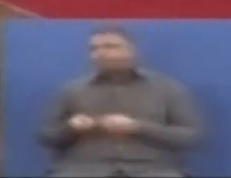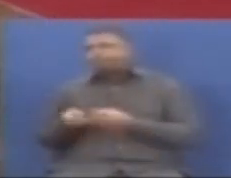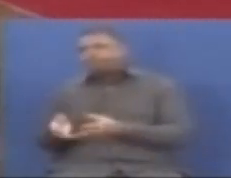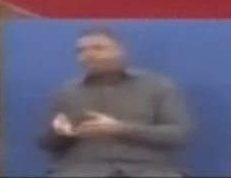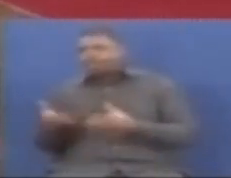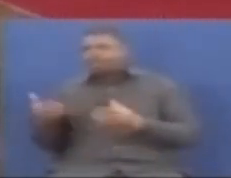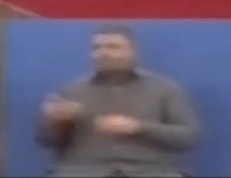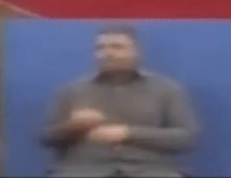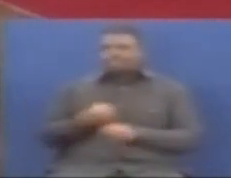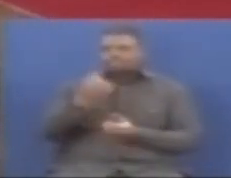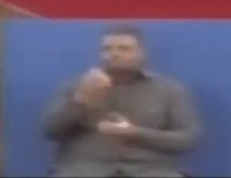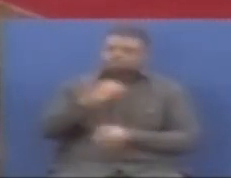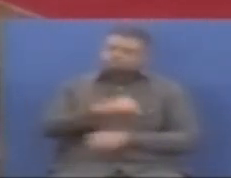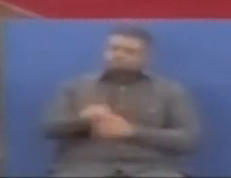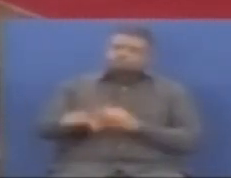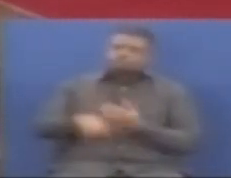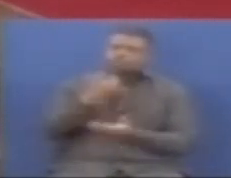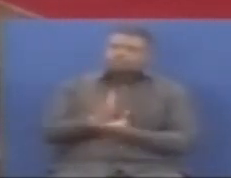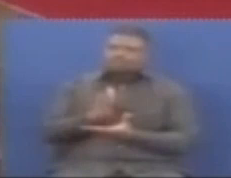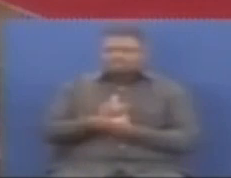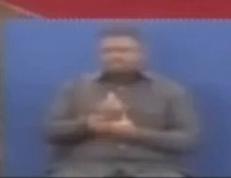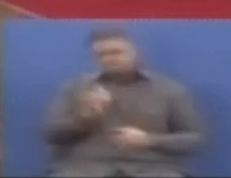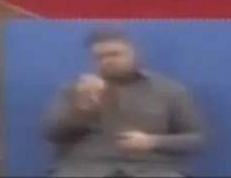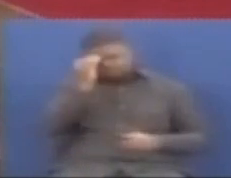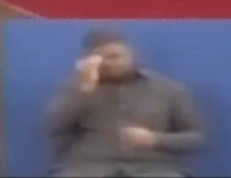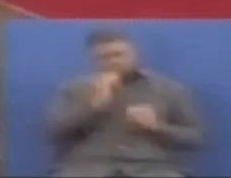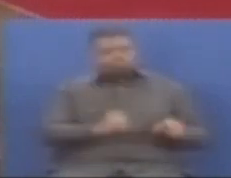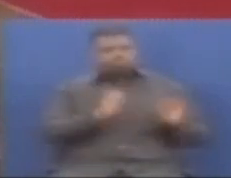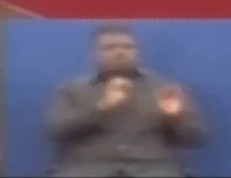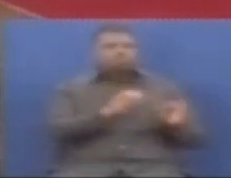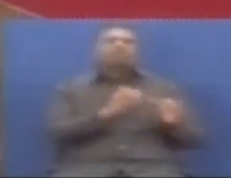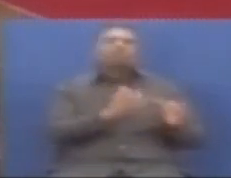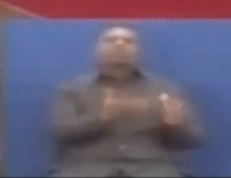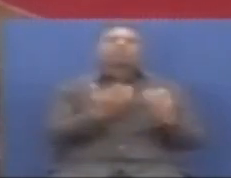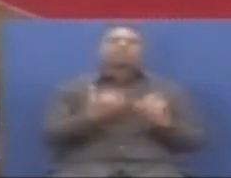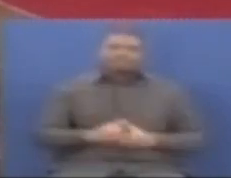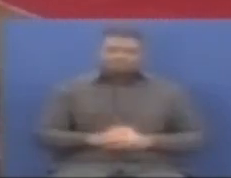Mheshimiwa Naibu Waziri wa Viwanda na Biashara, majibu.